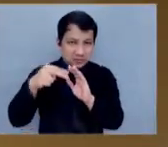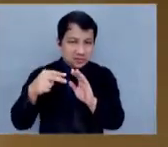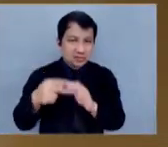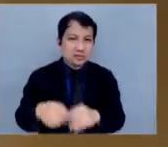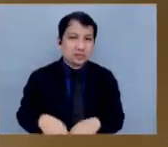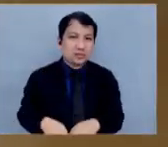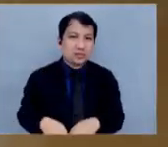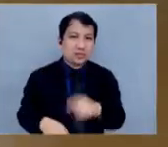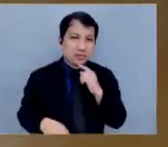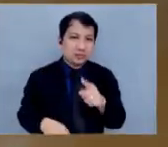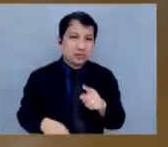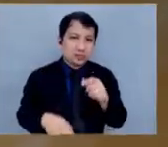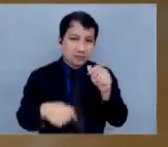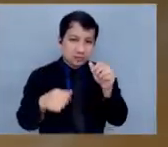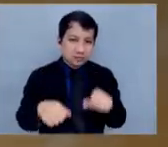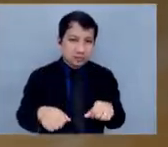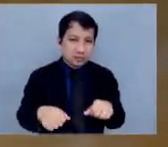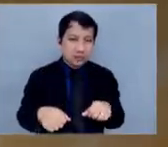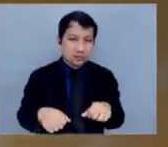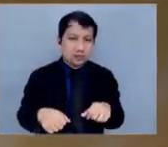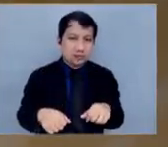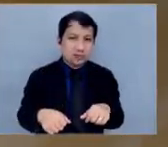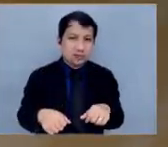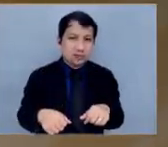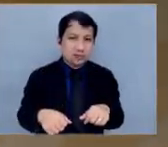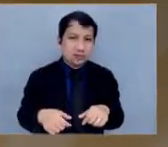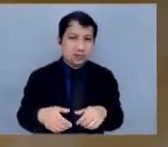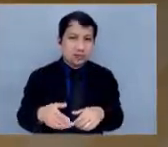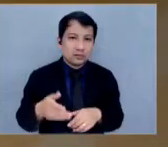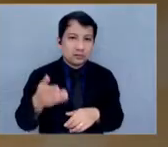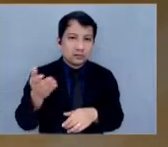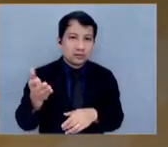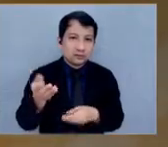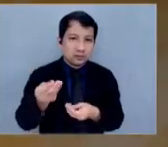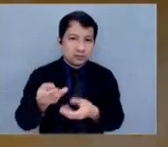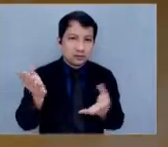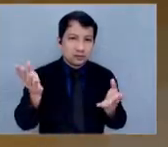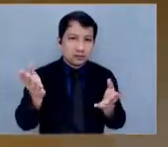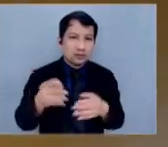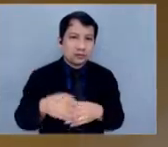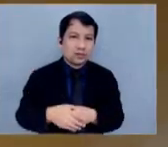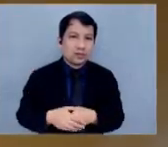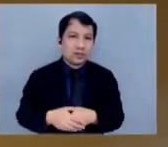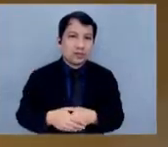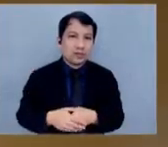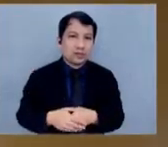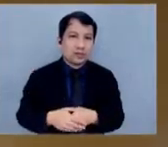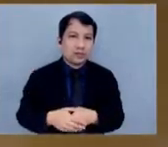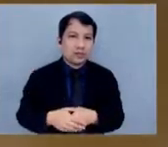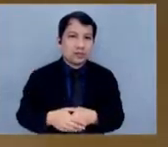Pero nag-upload pa siya ng isa pa kung saan pinapakita nilang pinakawalan na nila ang mga tarsier. Yan na guys,